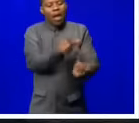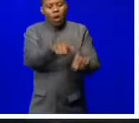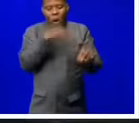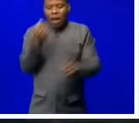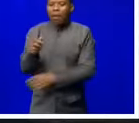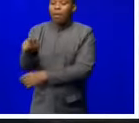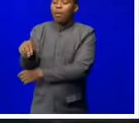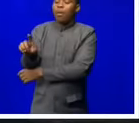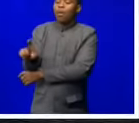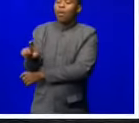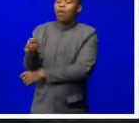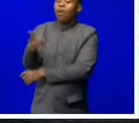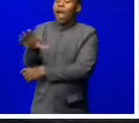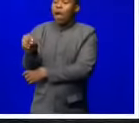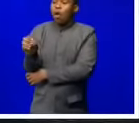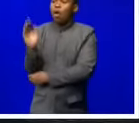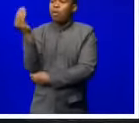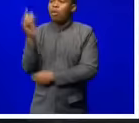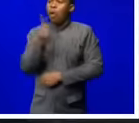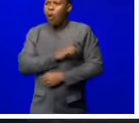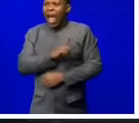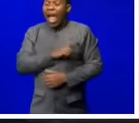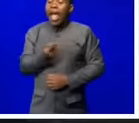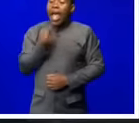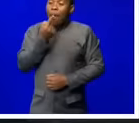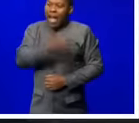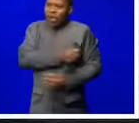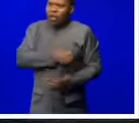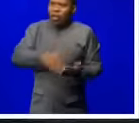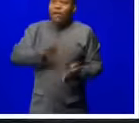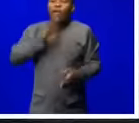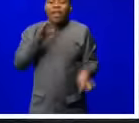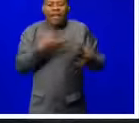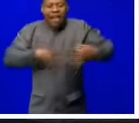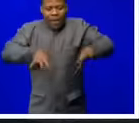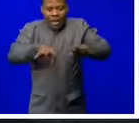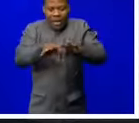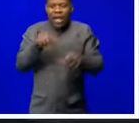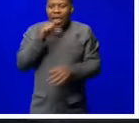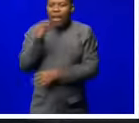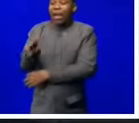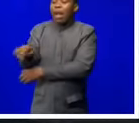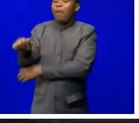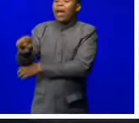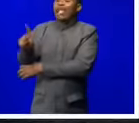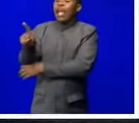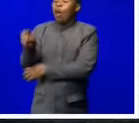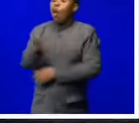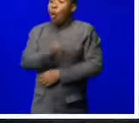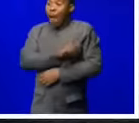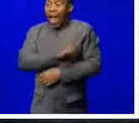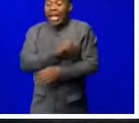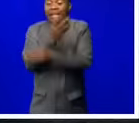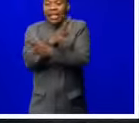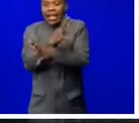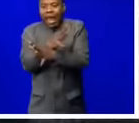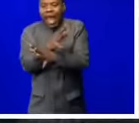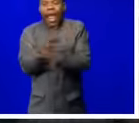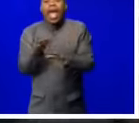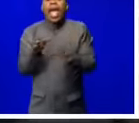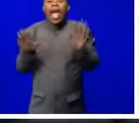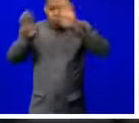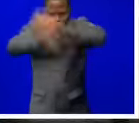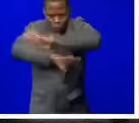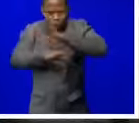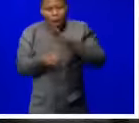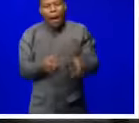Nxumalo ngesikhathi yalilela umndeni wakamaseko ngekushona kwemeli Thulani Maseko lo dutshulwe ekhaya kubonga emgcibelo ebusuku.